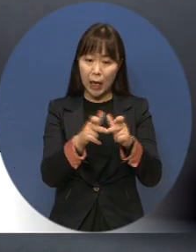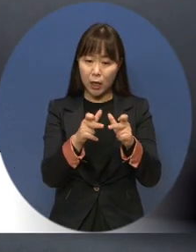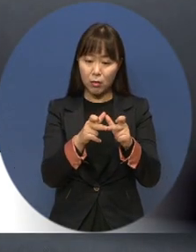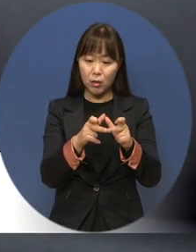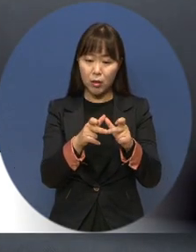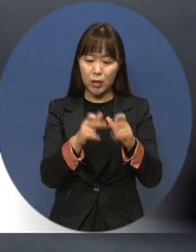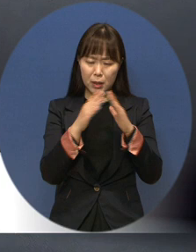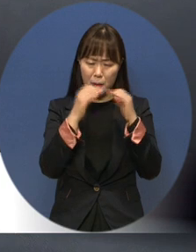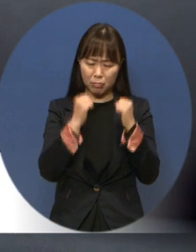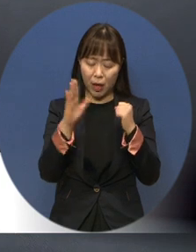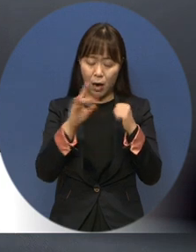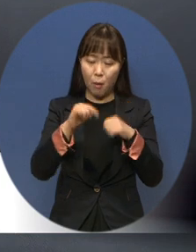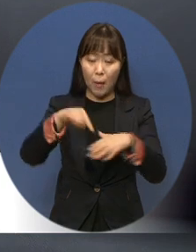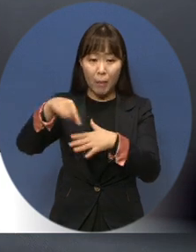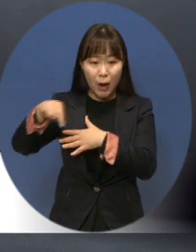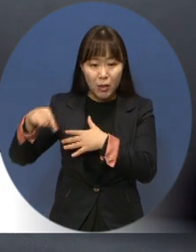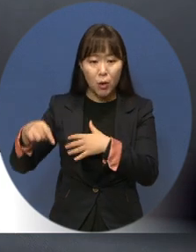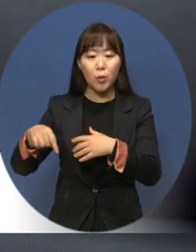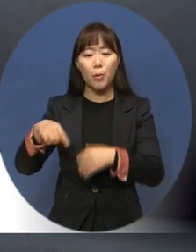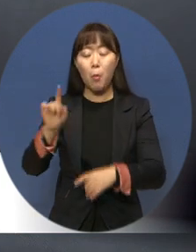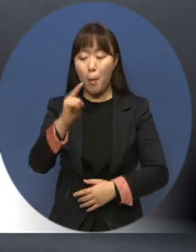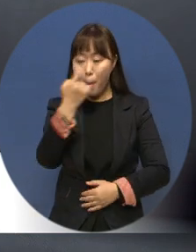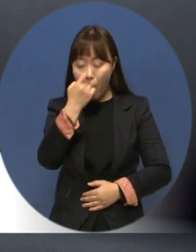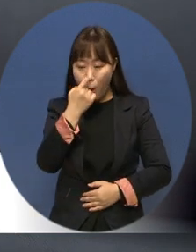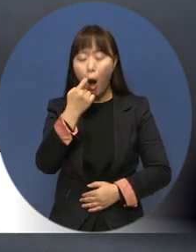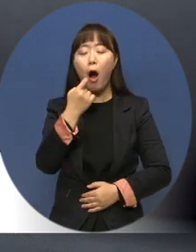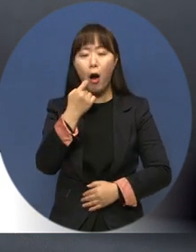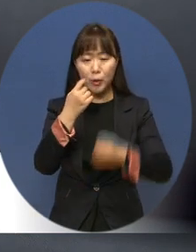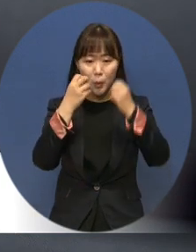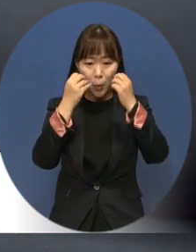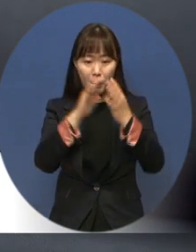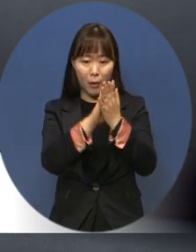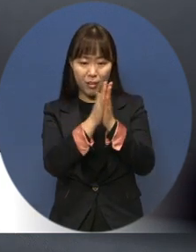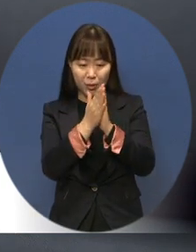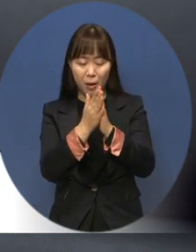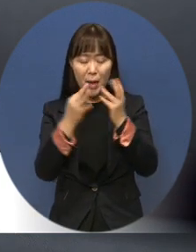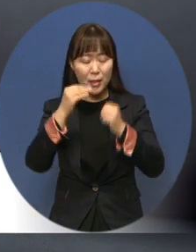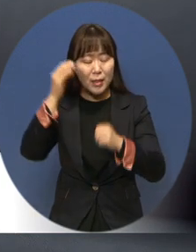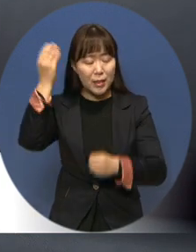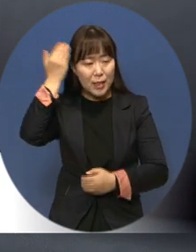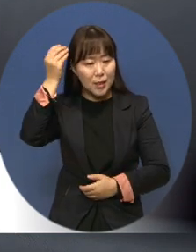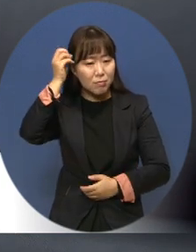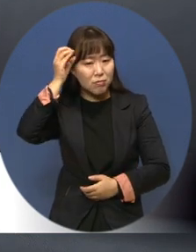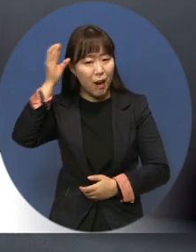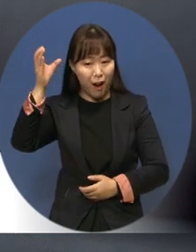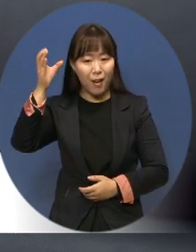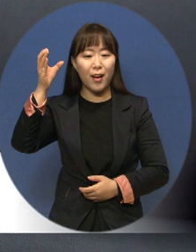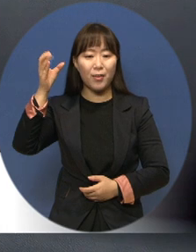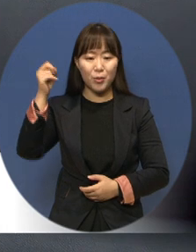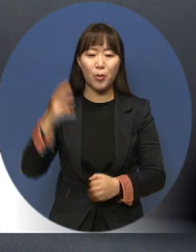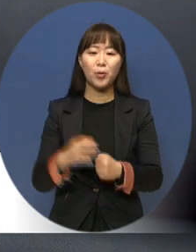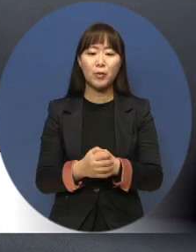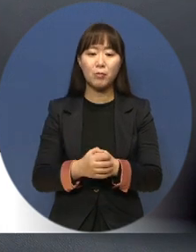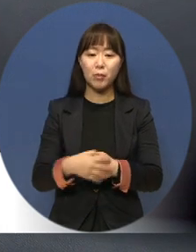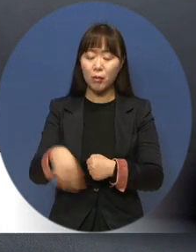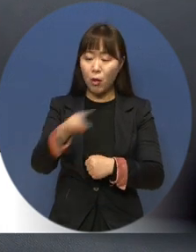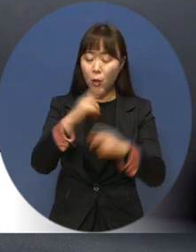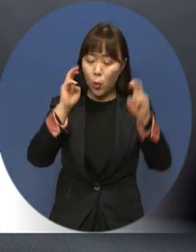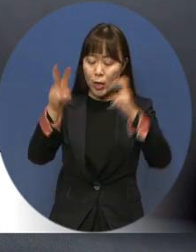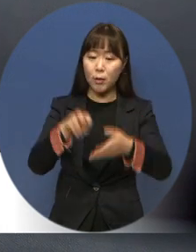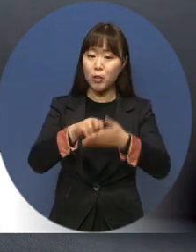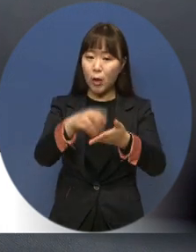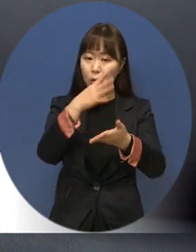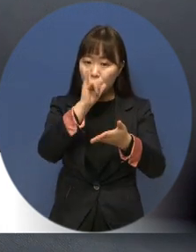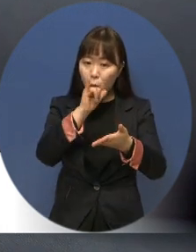나와서 정말 교육을 통해서 새로워지고 많은 지식을 습득하고 또한 그들이 취직할 수